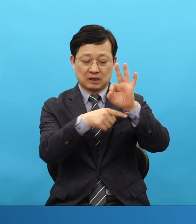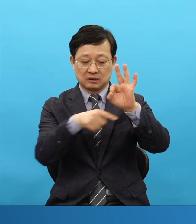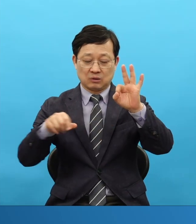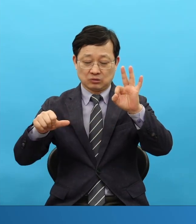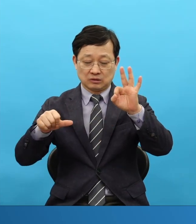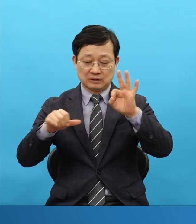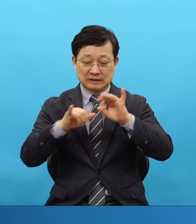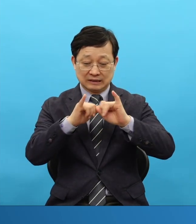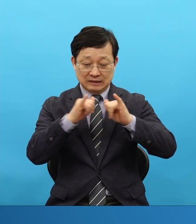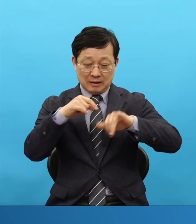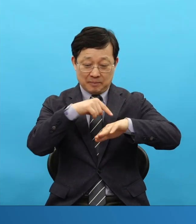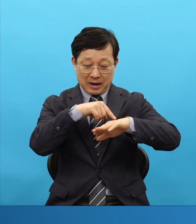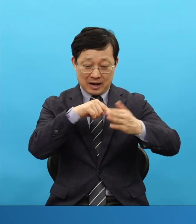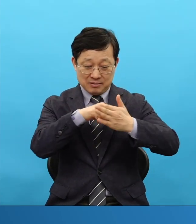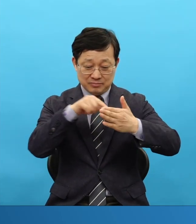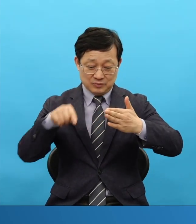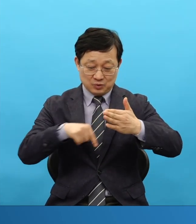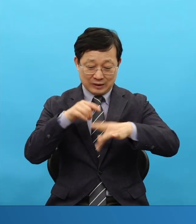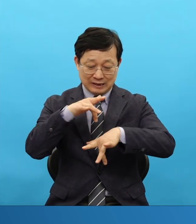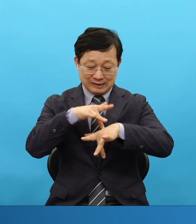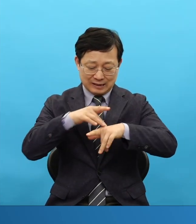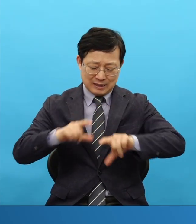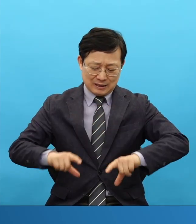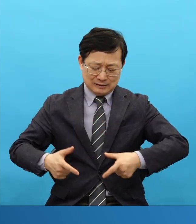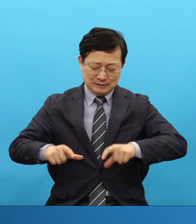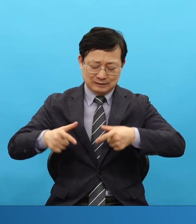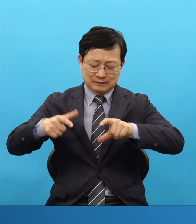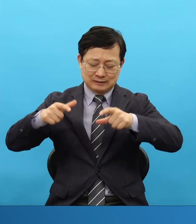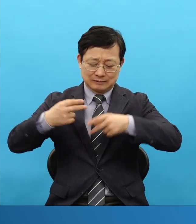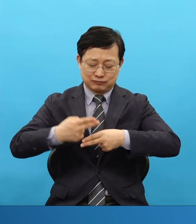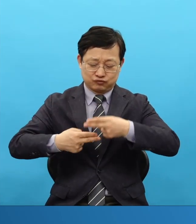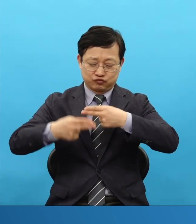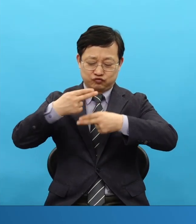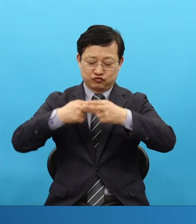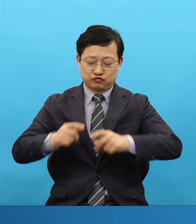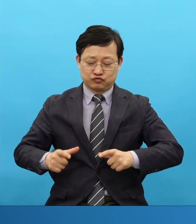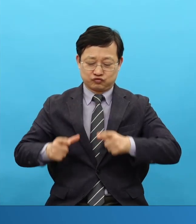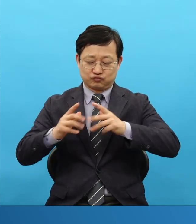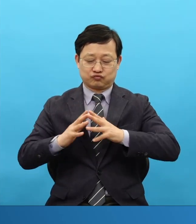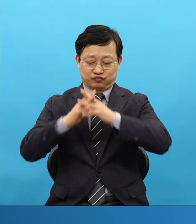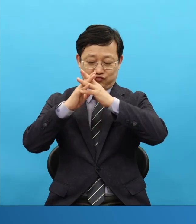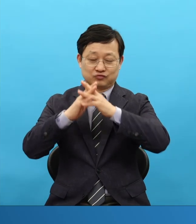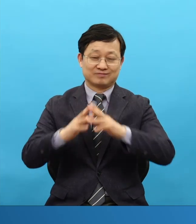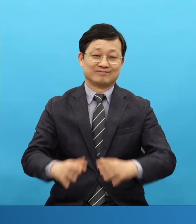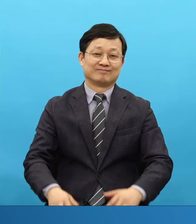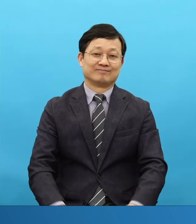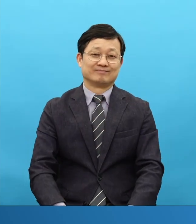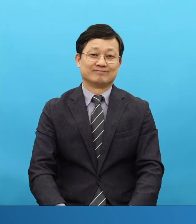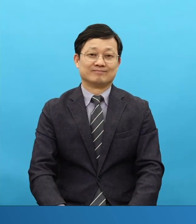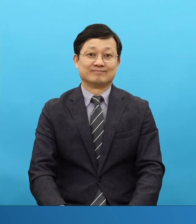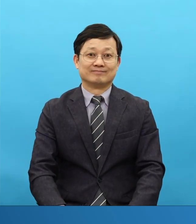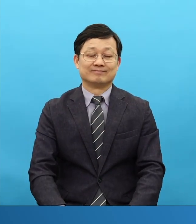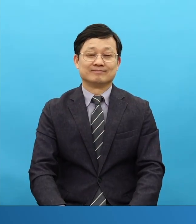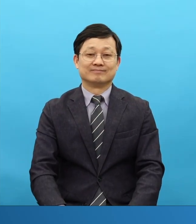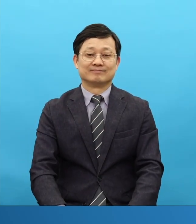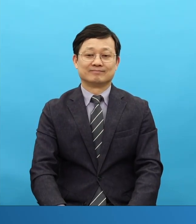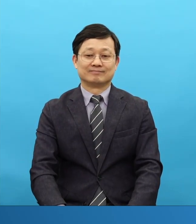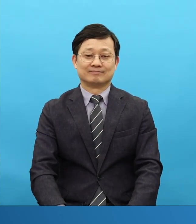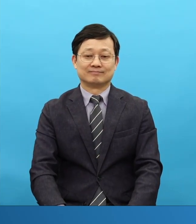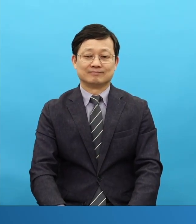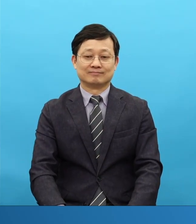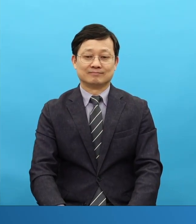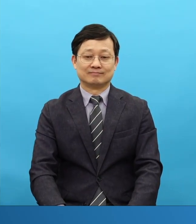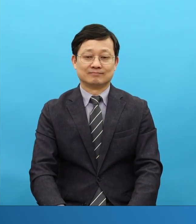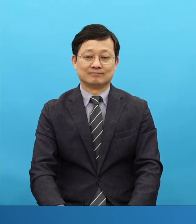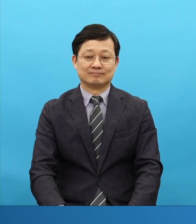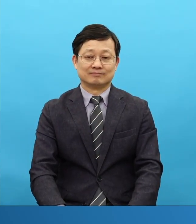사람들 속에 이렇게 망대를 세우고요. 요새를 짓고 이렇게 And gradually he creates the partisan and the stronghold within the people.